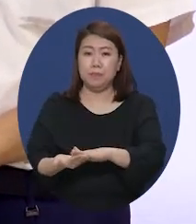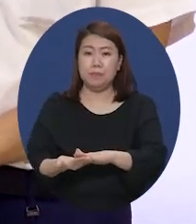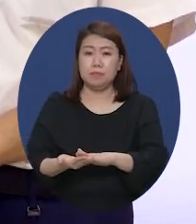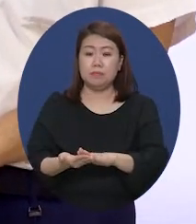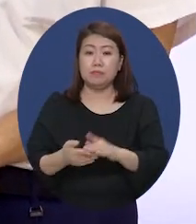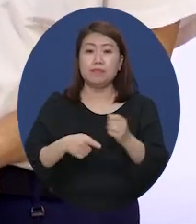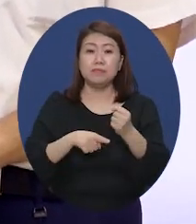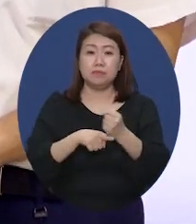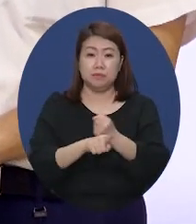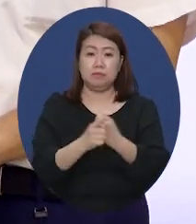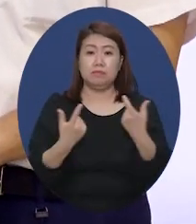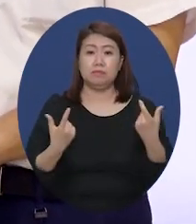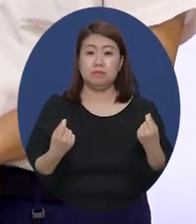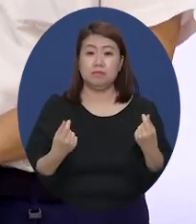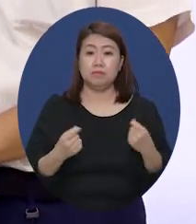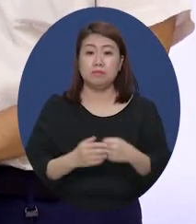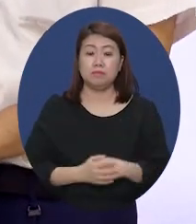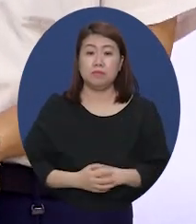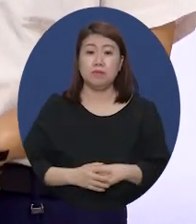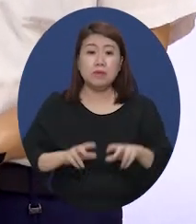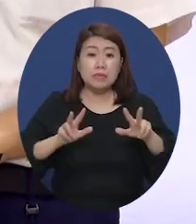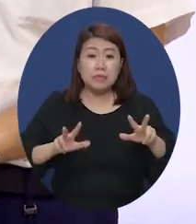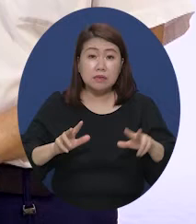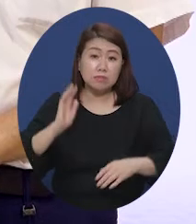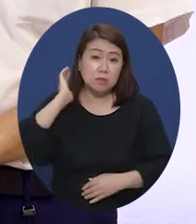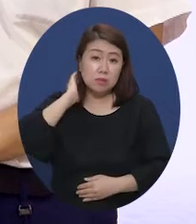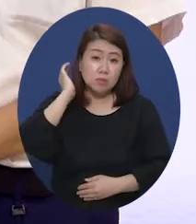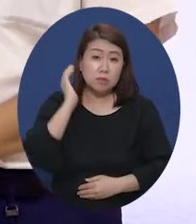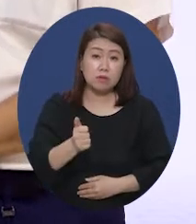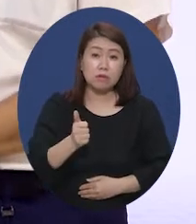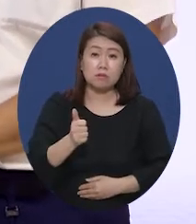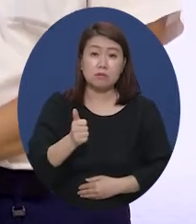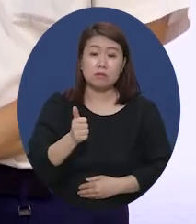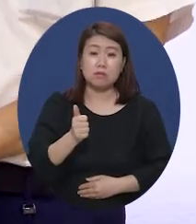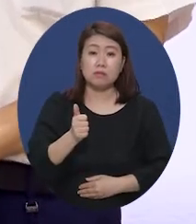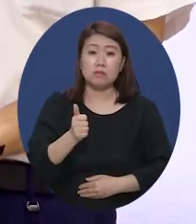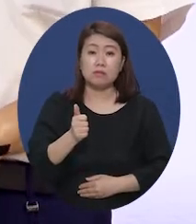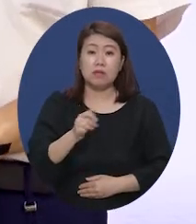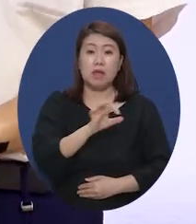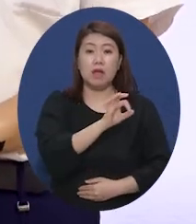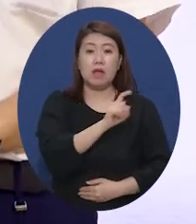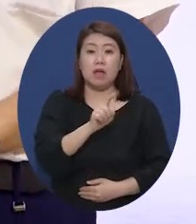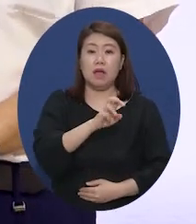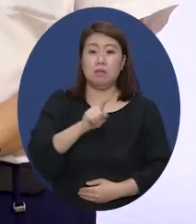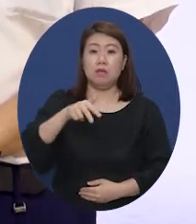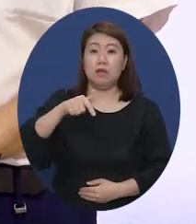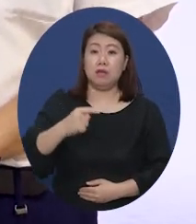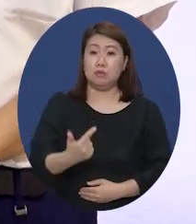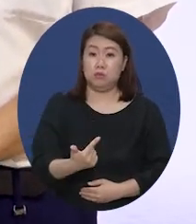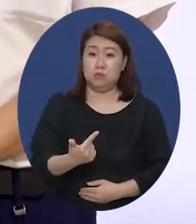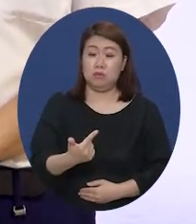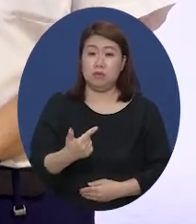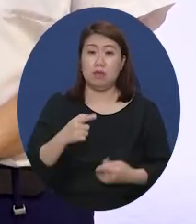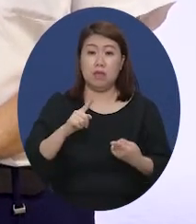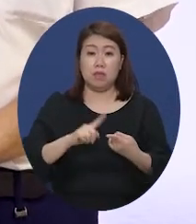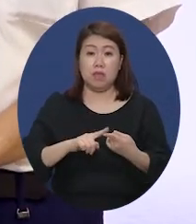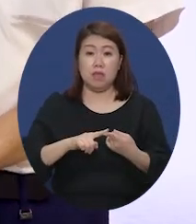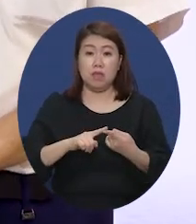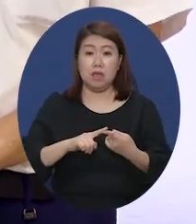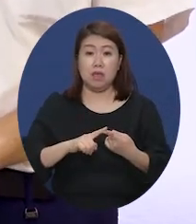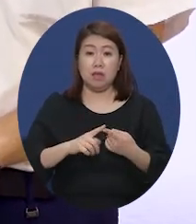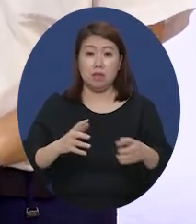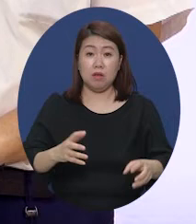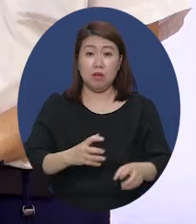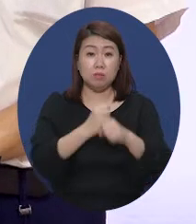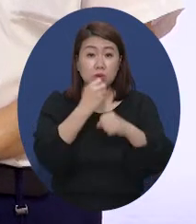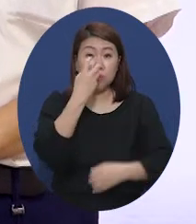달라지고 있다는 걸 의미하기도 합니다. 왜냐하면 지금 보소나로 대통령 경우는 이제 아마존 산림을 총체적으로